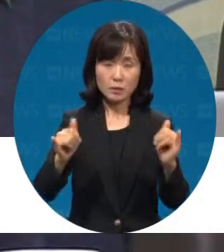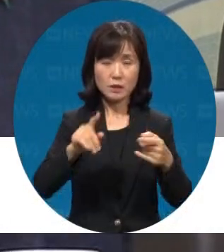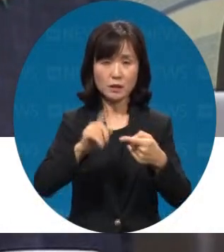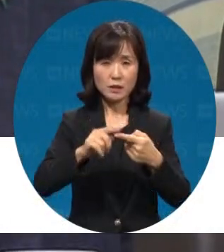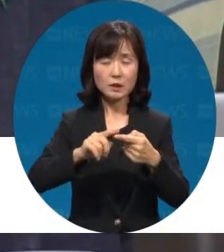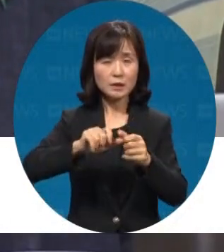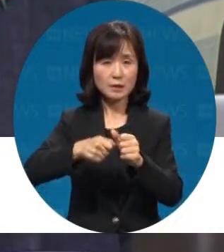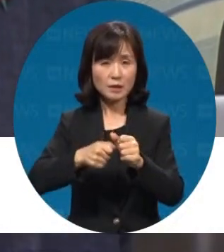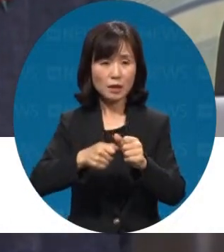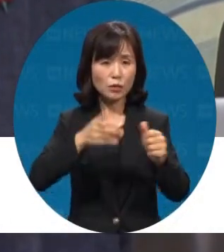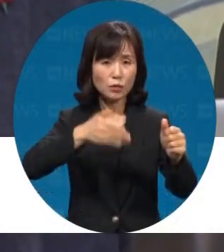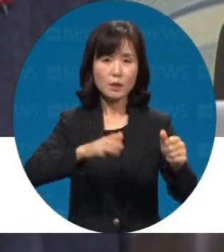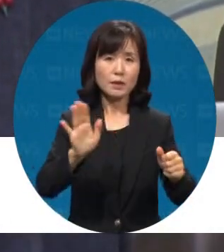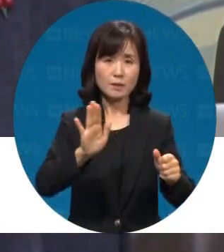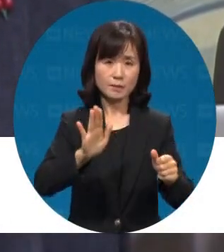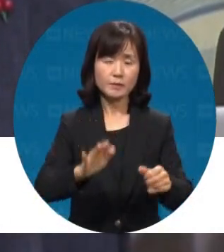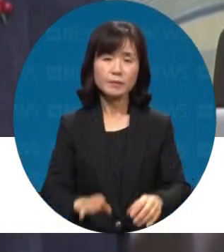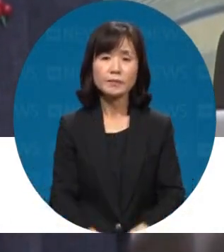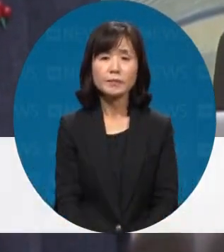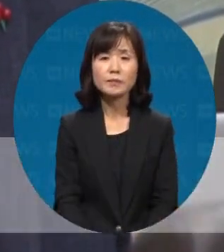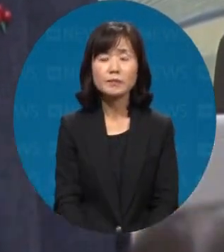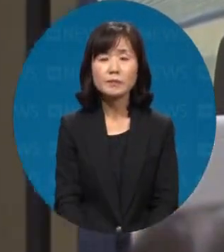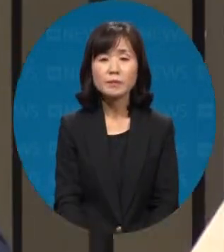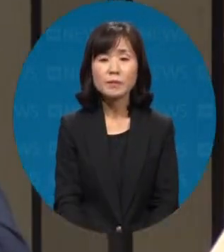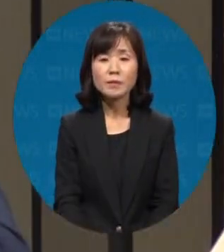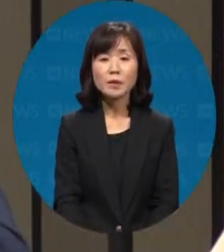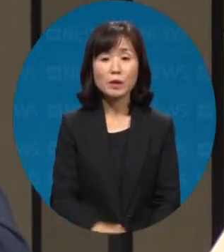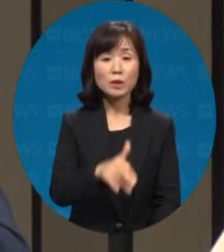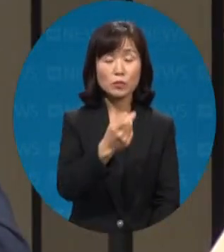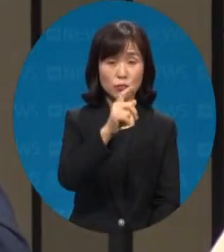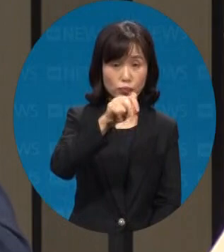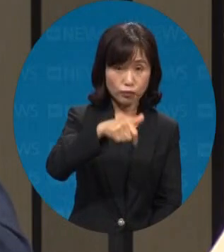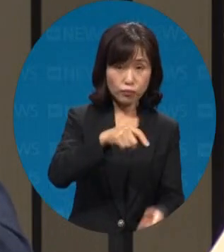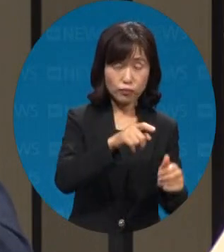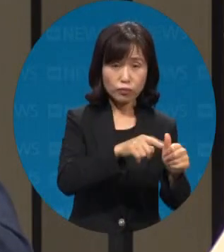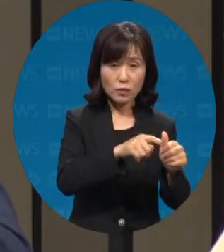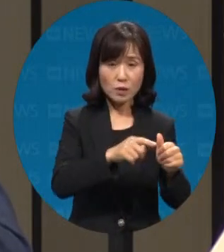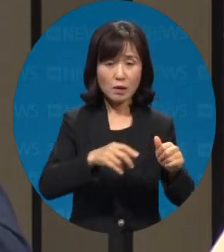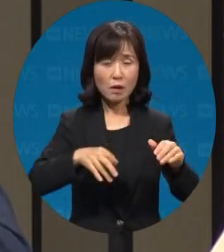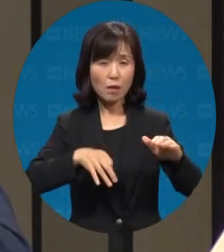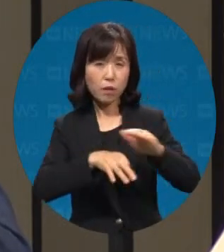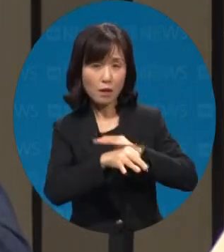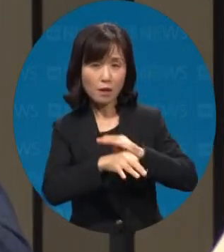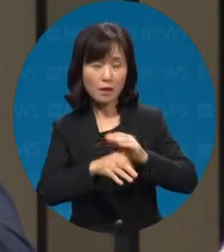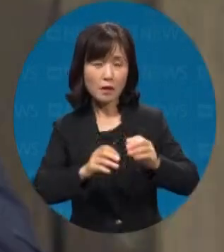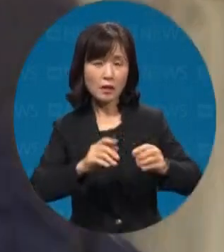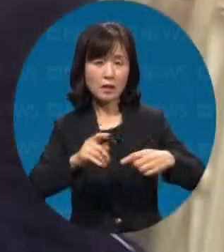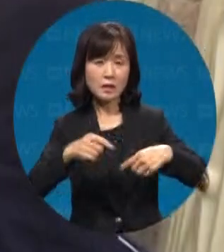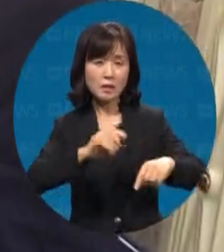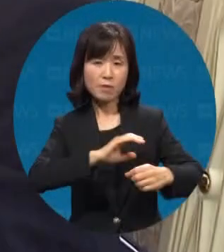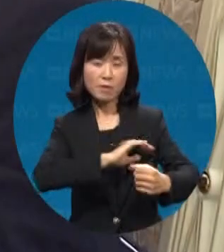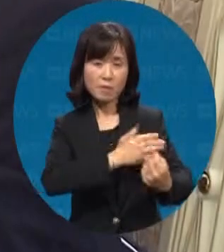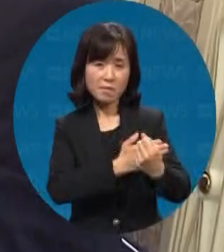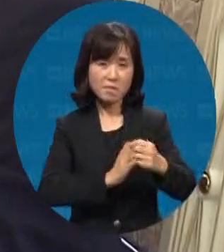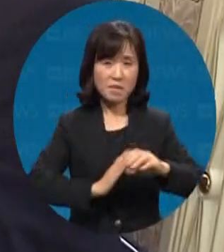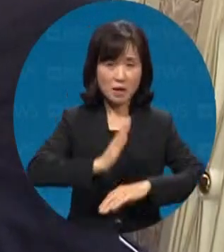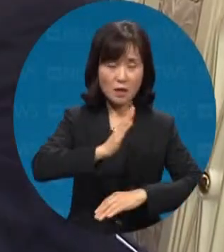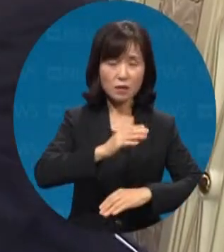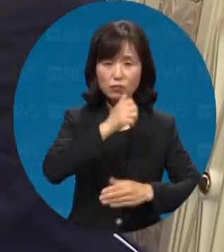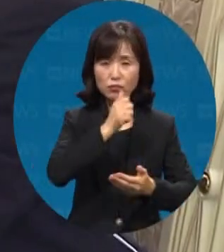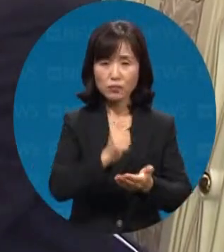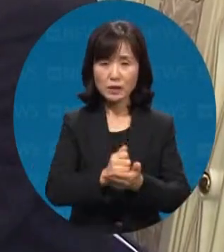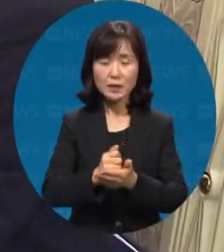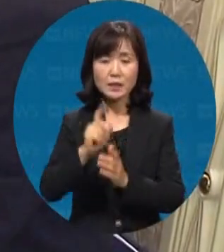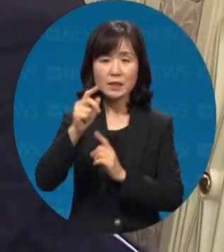대해서는 징계를 요구하지 않았습니다 조국 전 장관은 뇌물 수수와 직권남용 등 혐의로 이진석 전 실장은